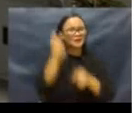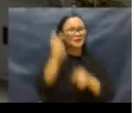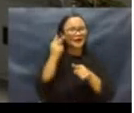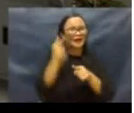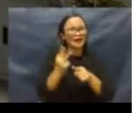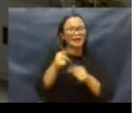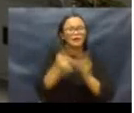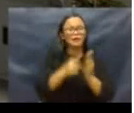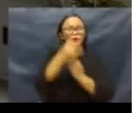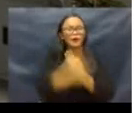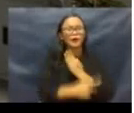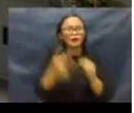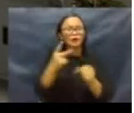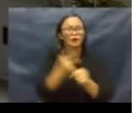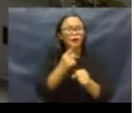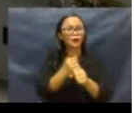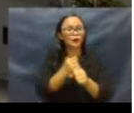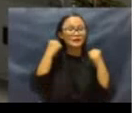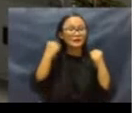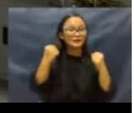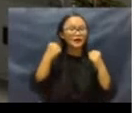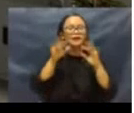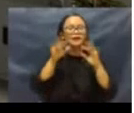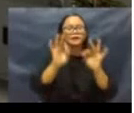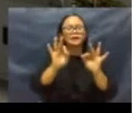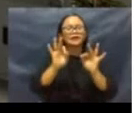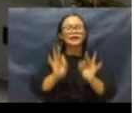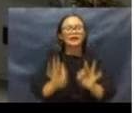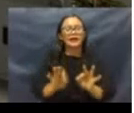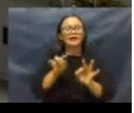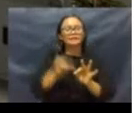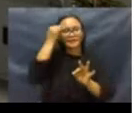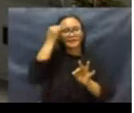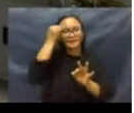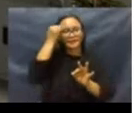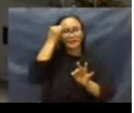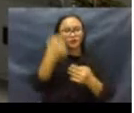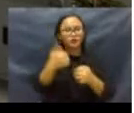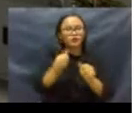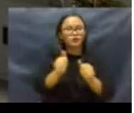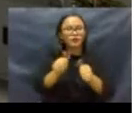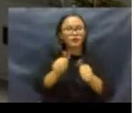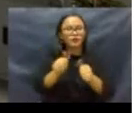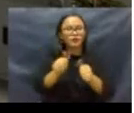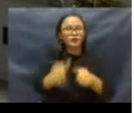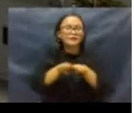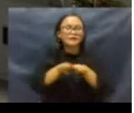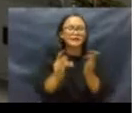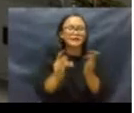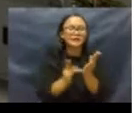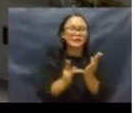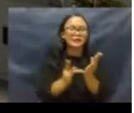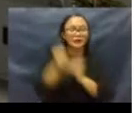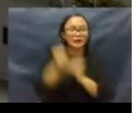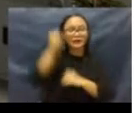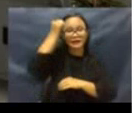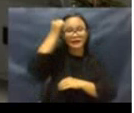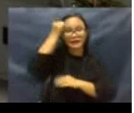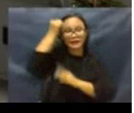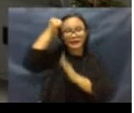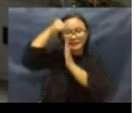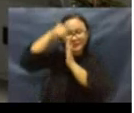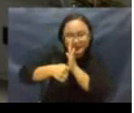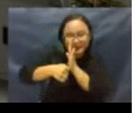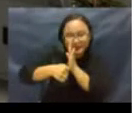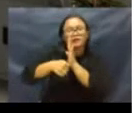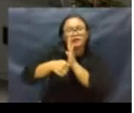Guru, pendidikan kemampuan non teknis dalam adaptasi teknologi. Inilah critical thinking, berpikir kritis dan